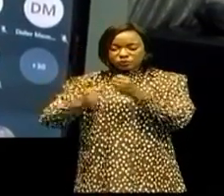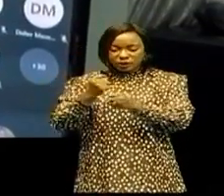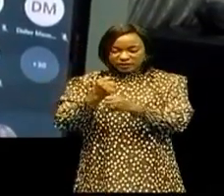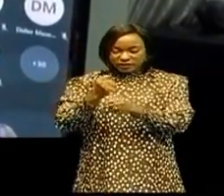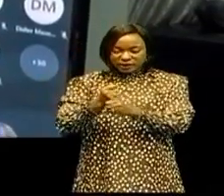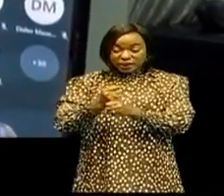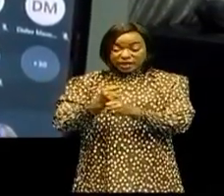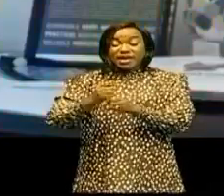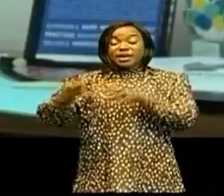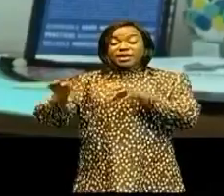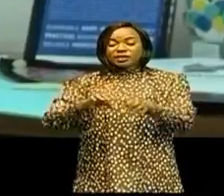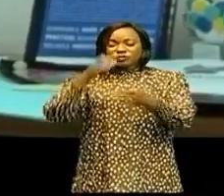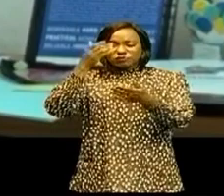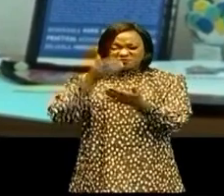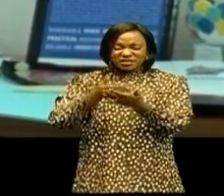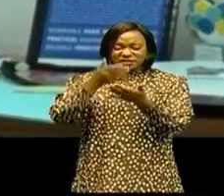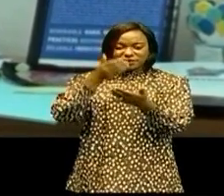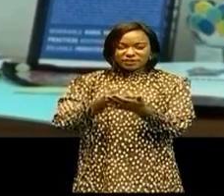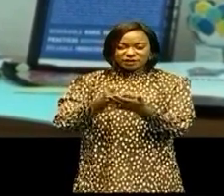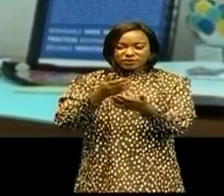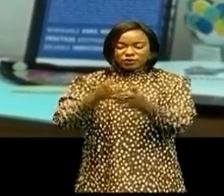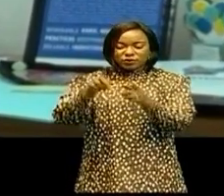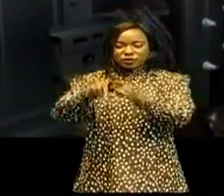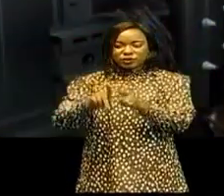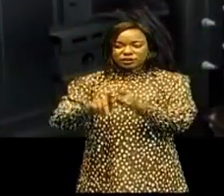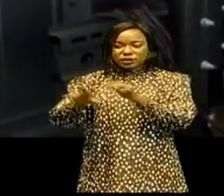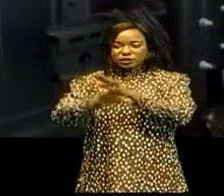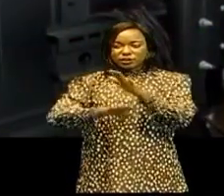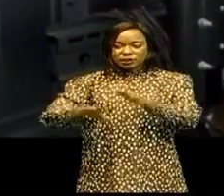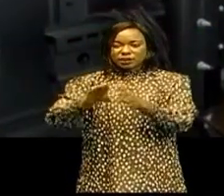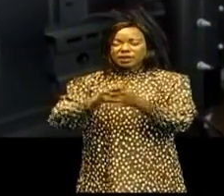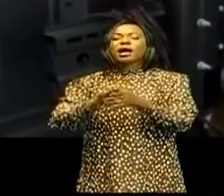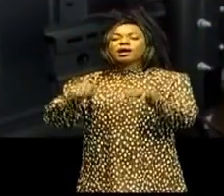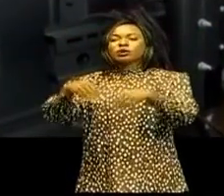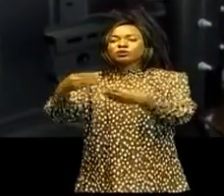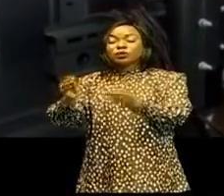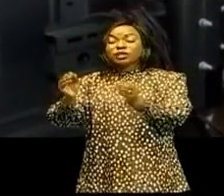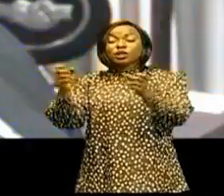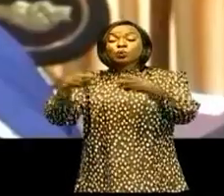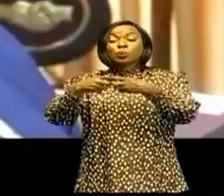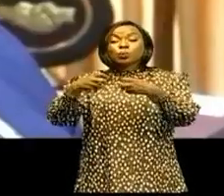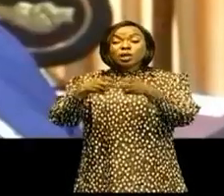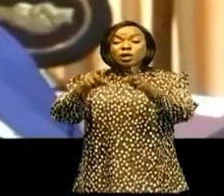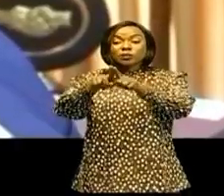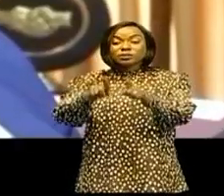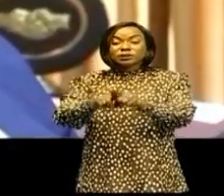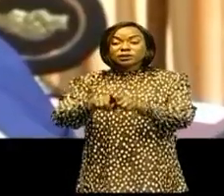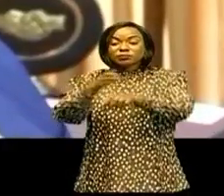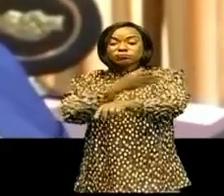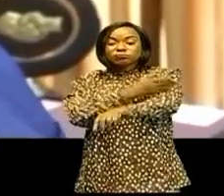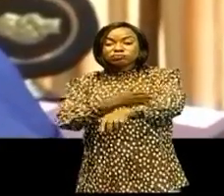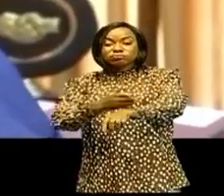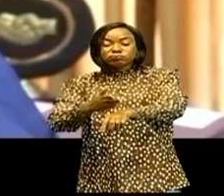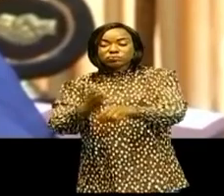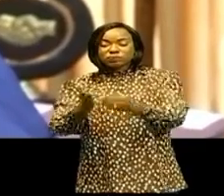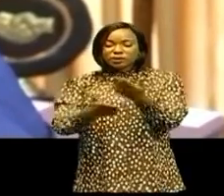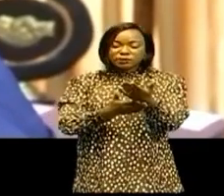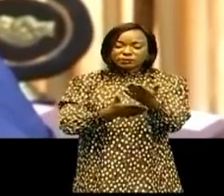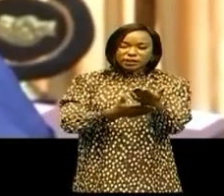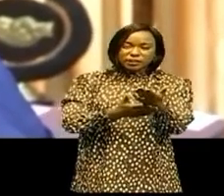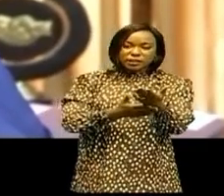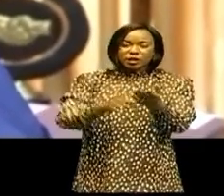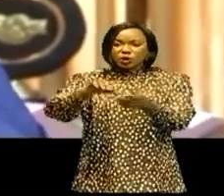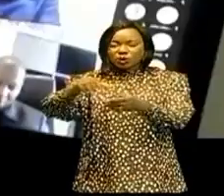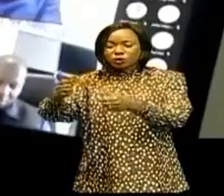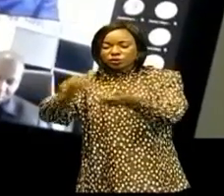actions urgentes en cours se basent sur le mix énergétique et de réduction de la demande d'énergie sur